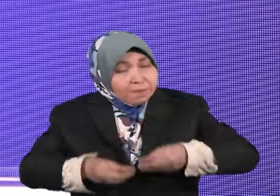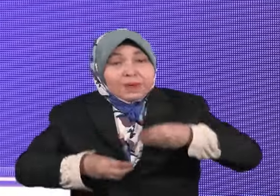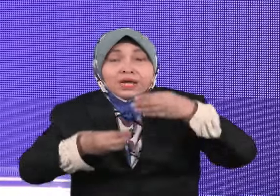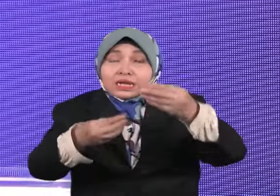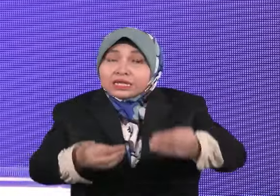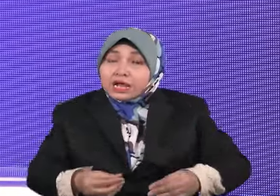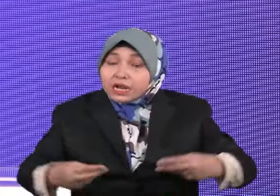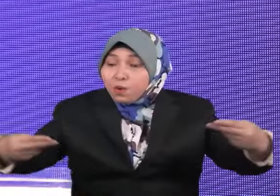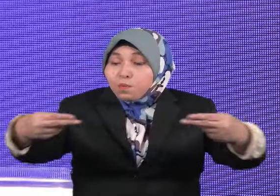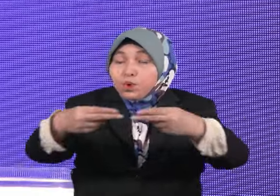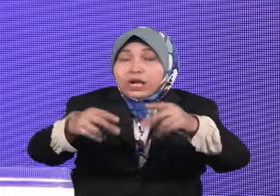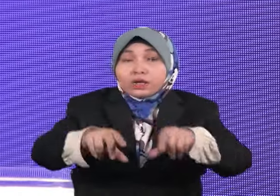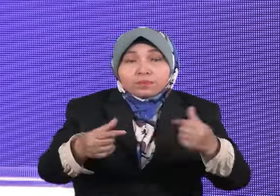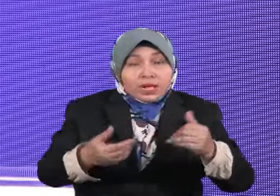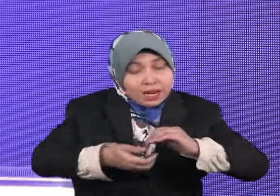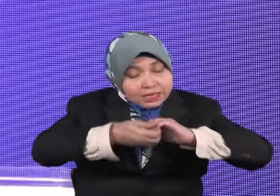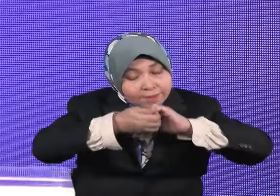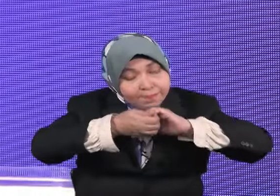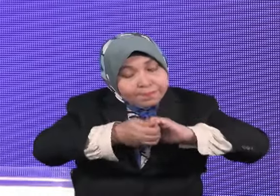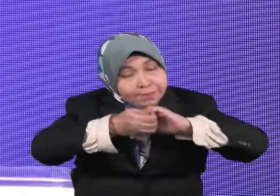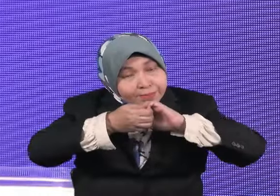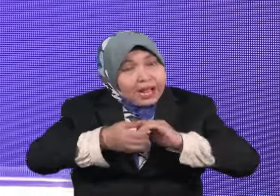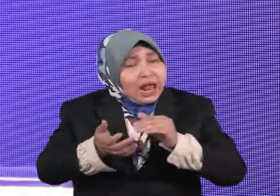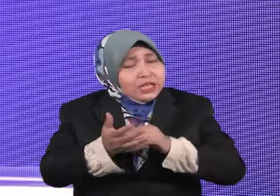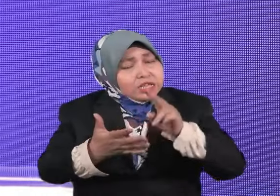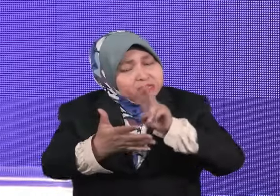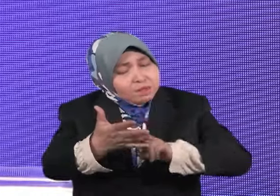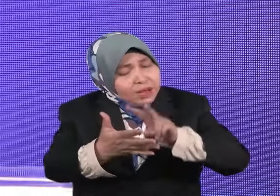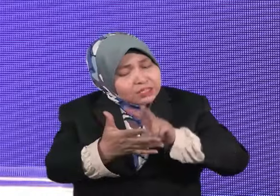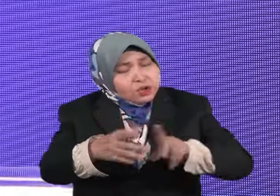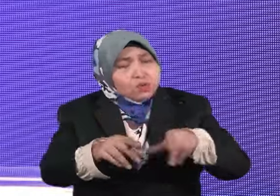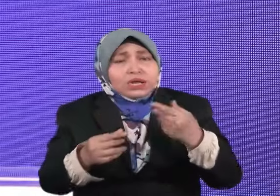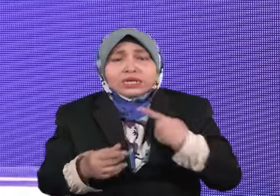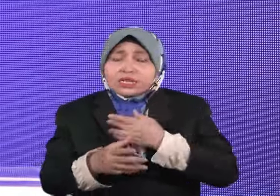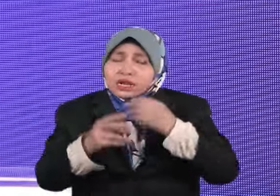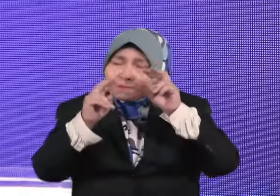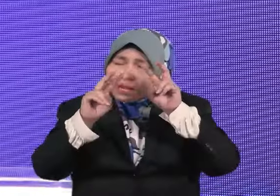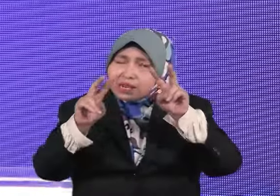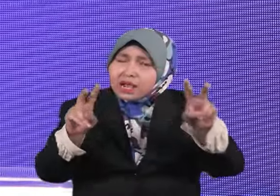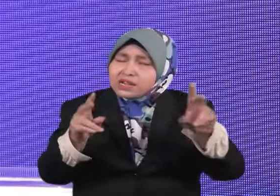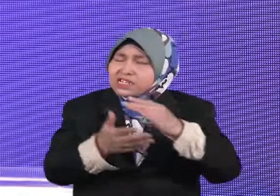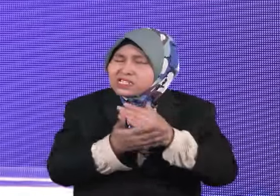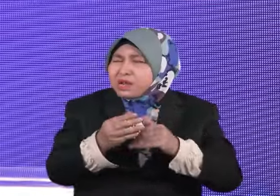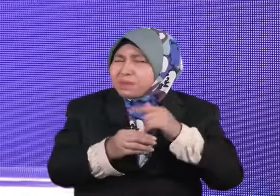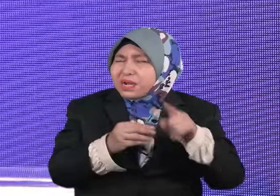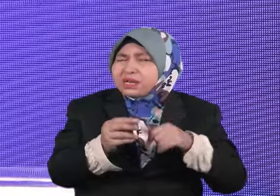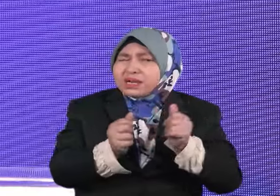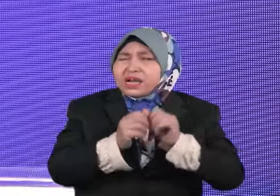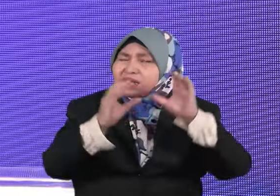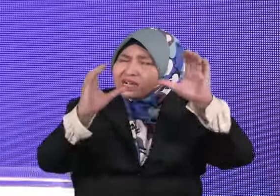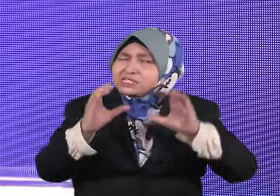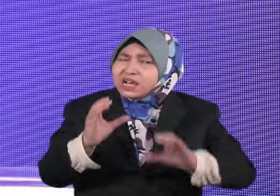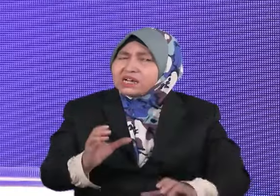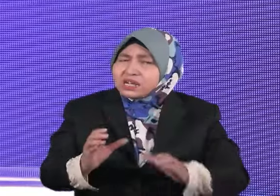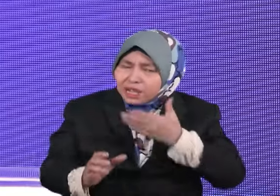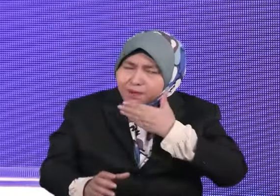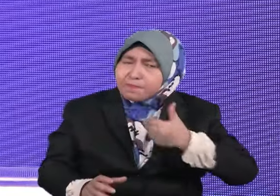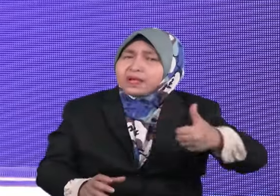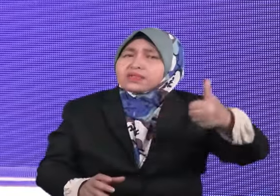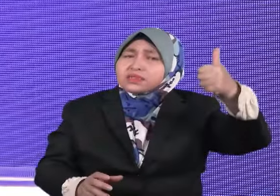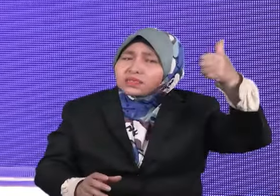dengan Quran yang makin rapat Ustaz. Ya, makin kita baca Quran, kita dapat melihat sesuatu perkara itu dengan cara yang lebih